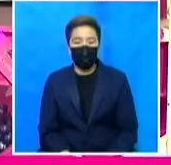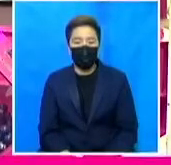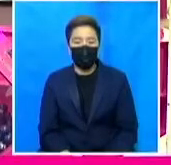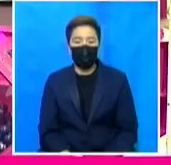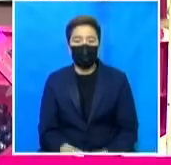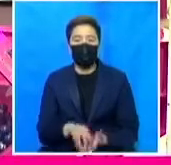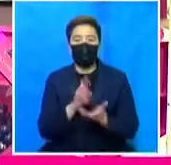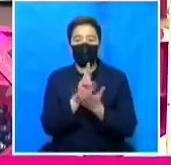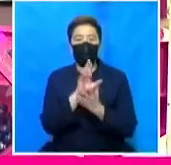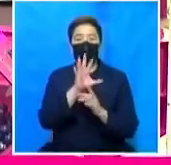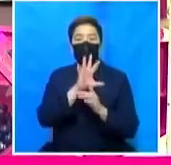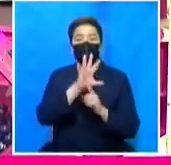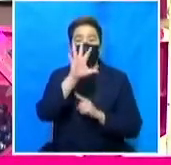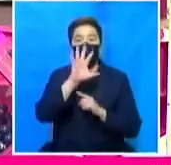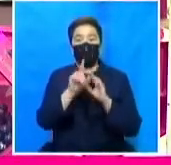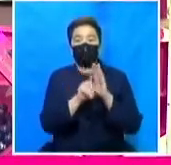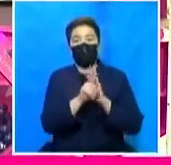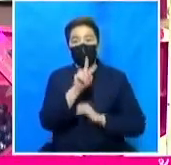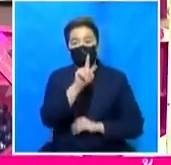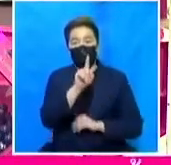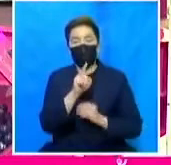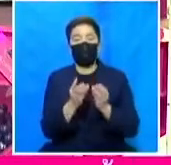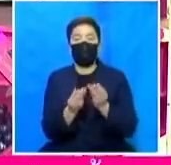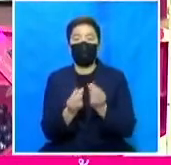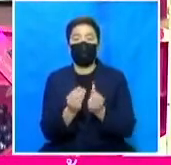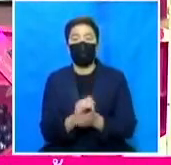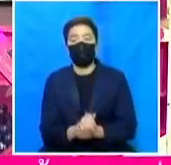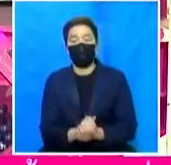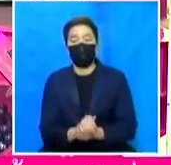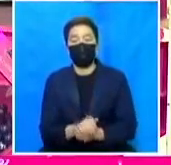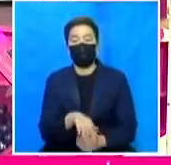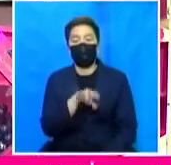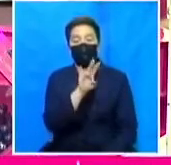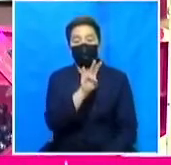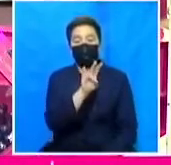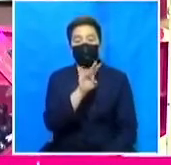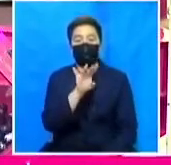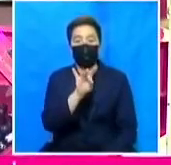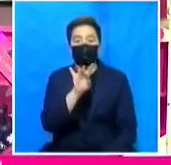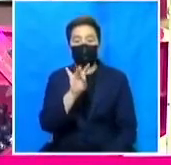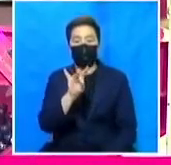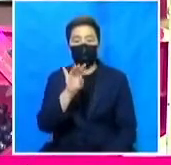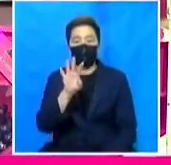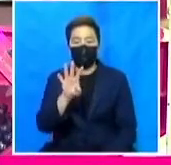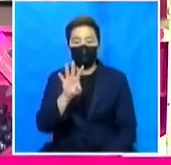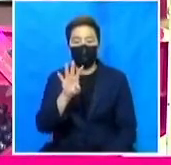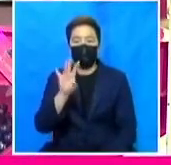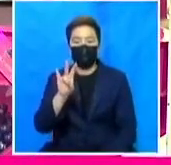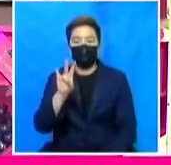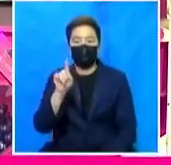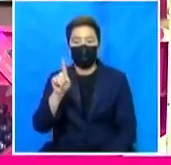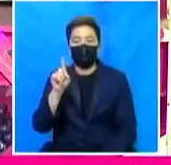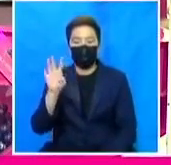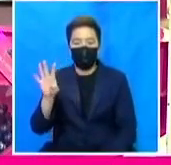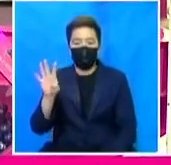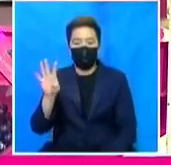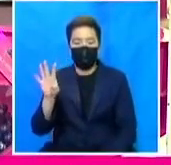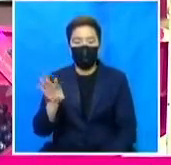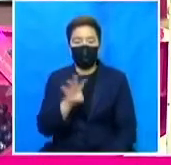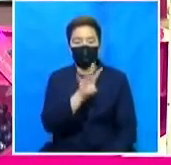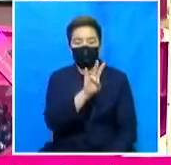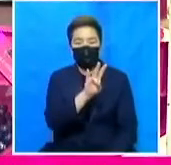อันดับที่5หมุนครั้งที่1เลขที่ออก7 8 8 4 7 1 4